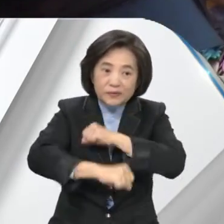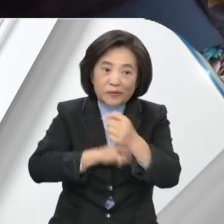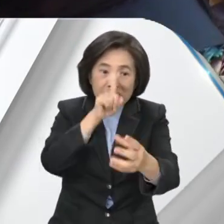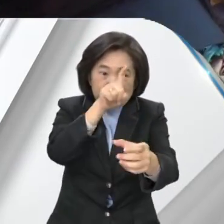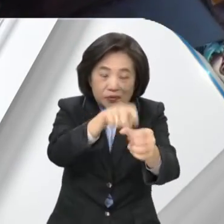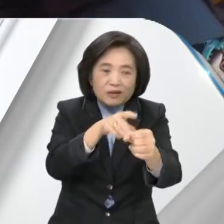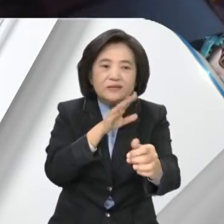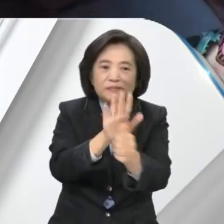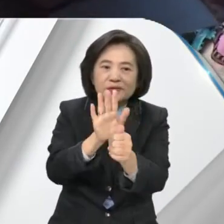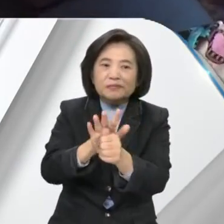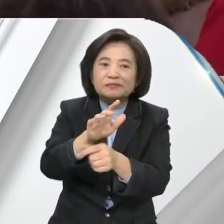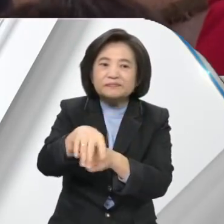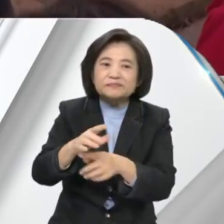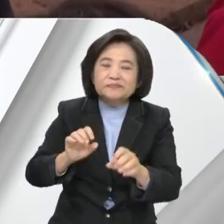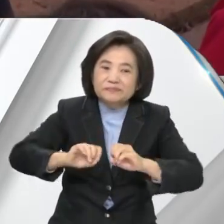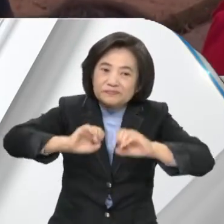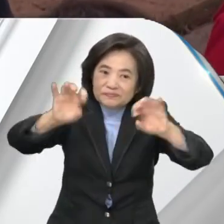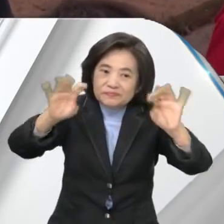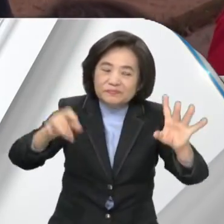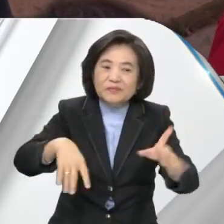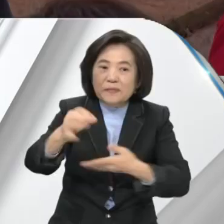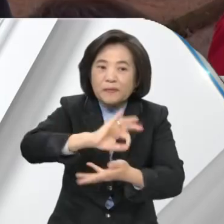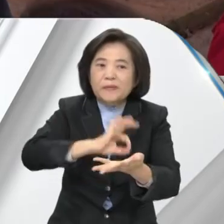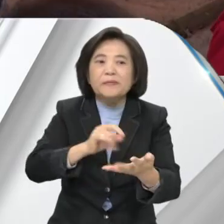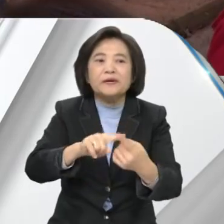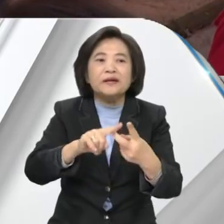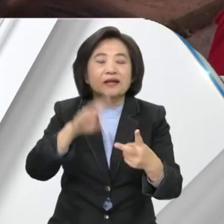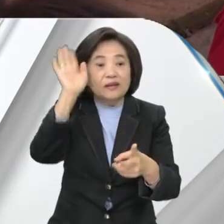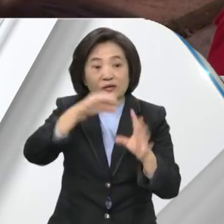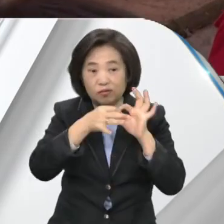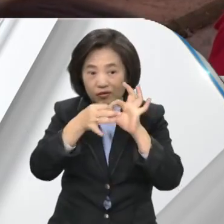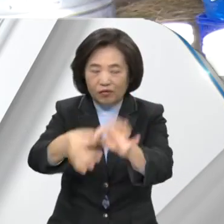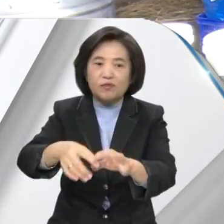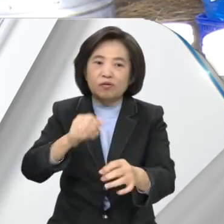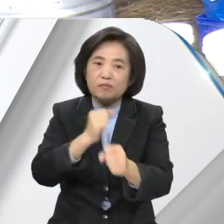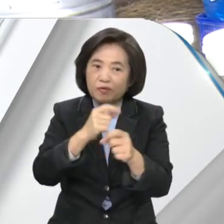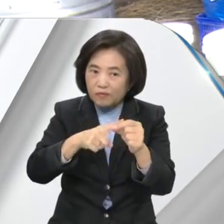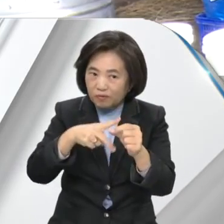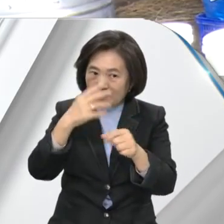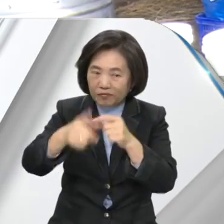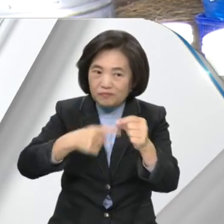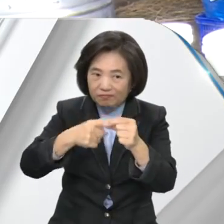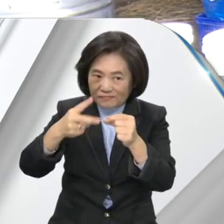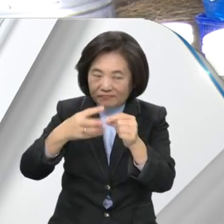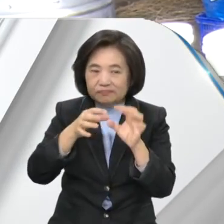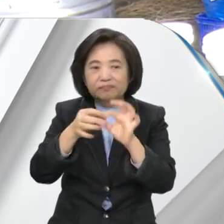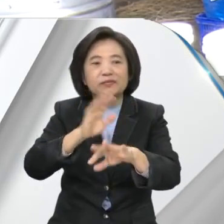是要天寿农民促销农产品，为了将持续判例相关发通，用